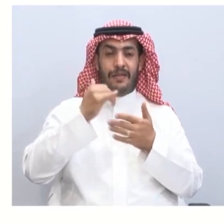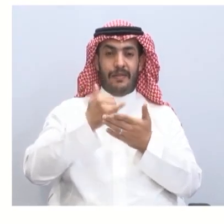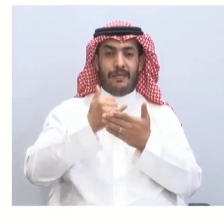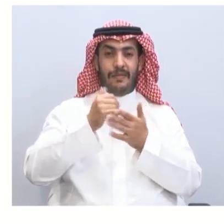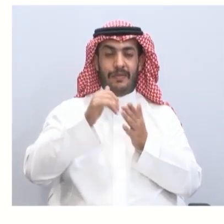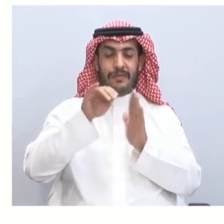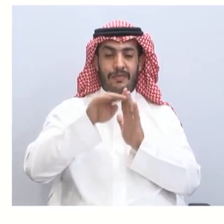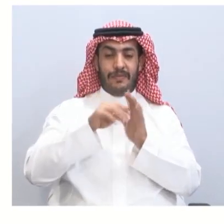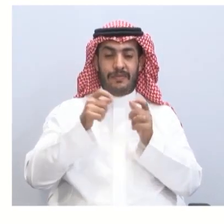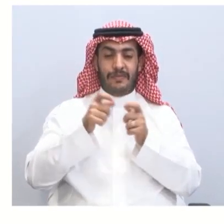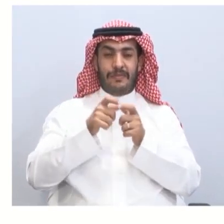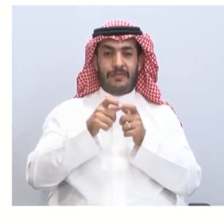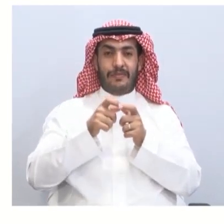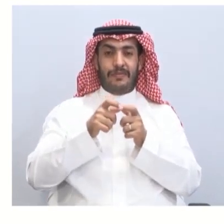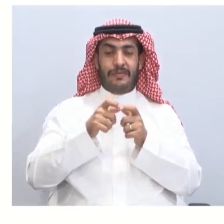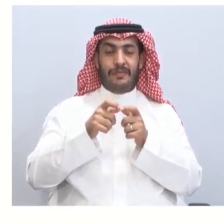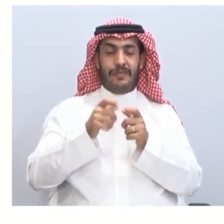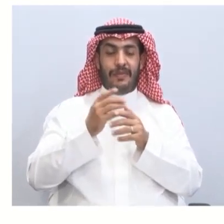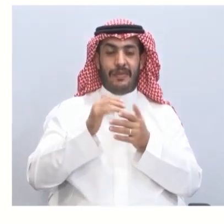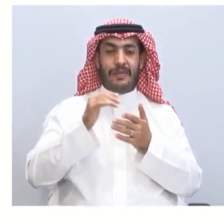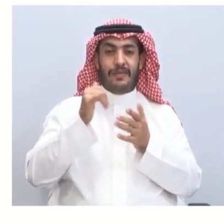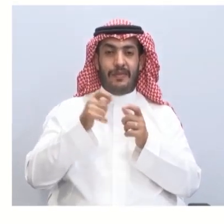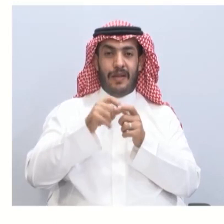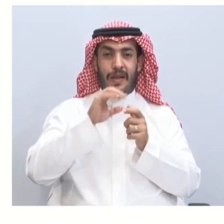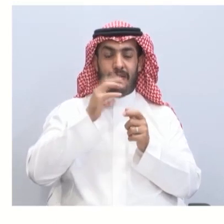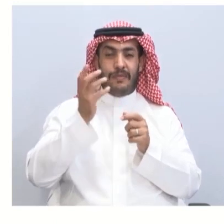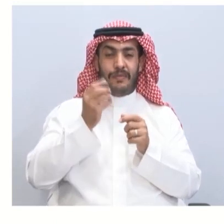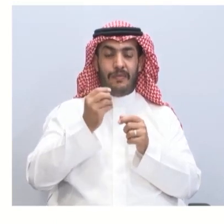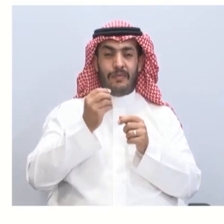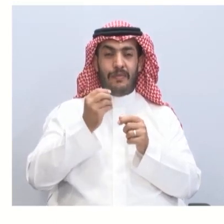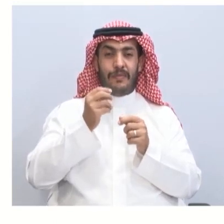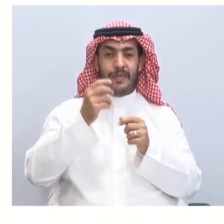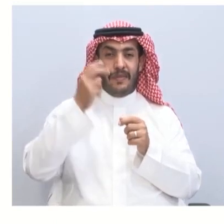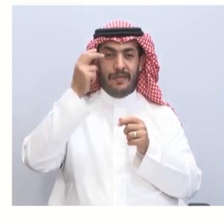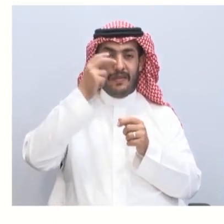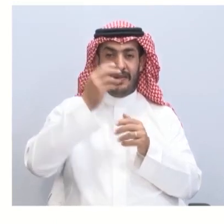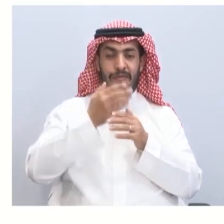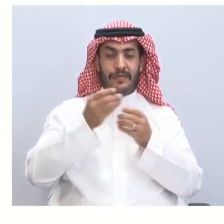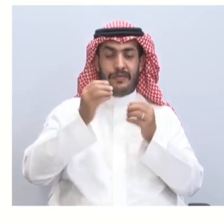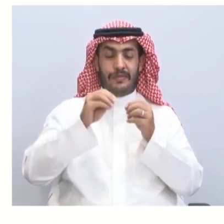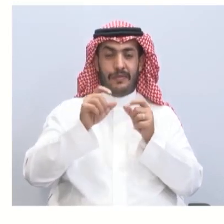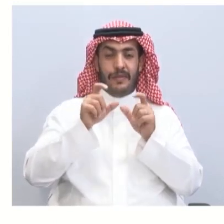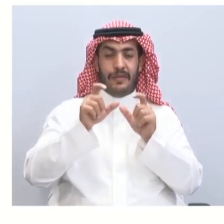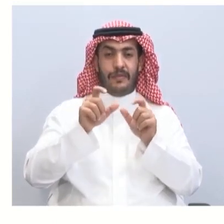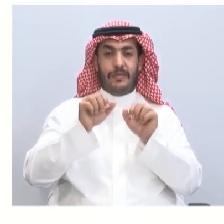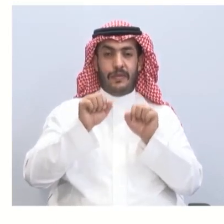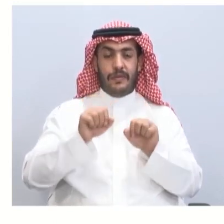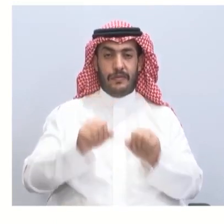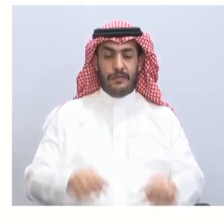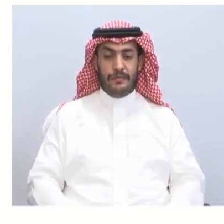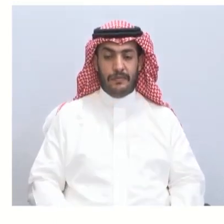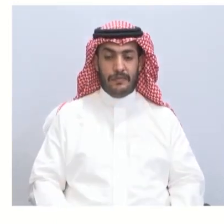من الحملات التي ارسلها والده الامام فيصل لتعزيز الامن والاستقرار